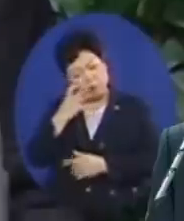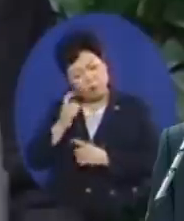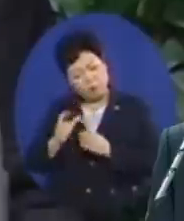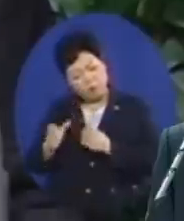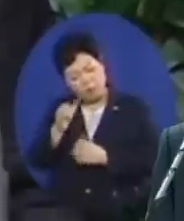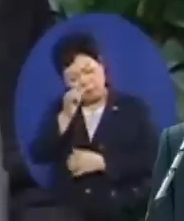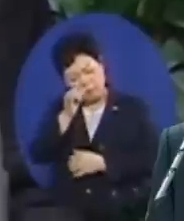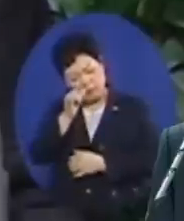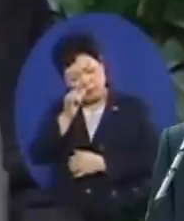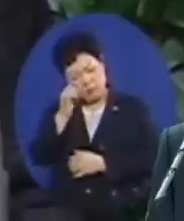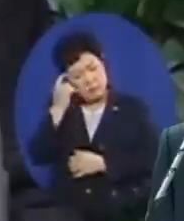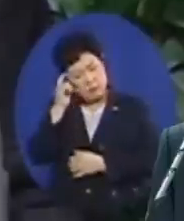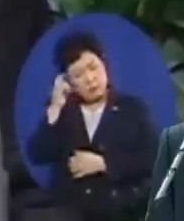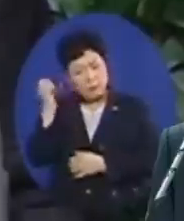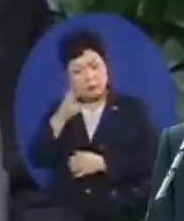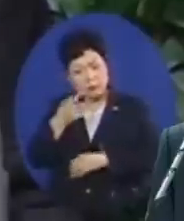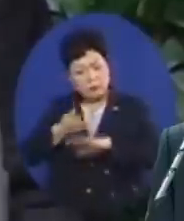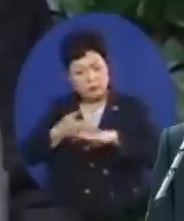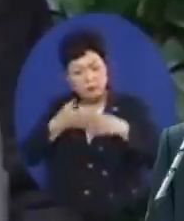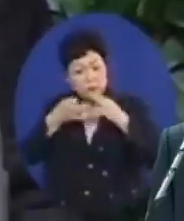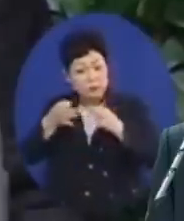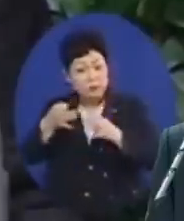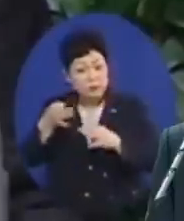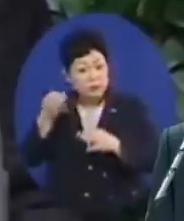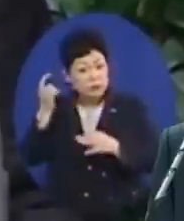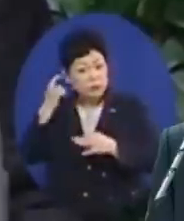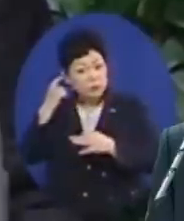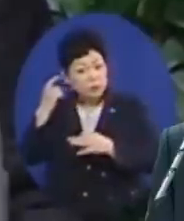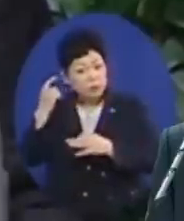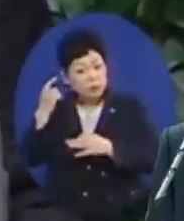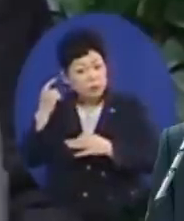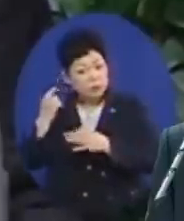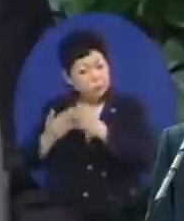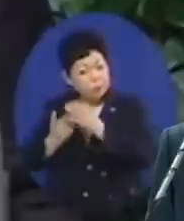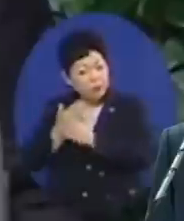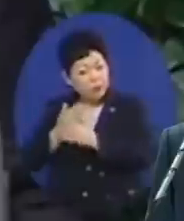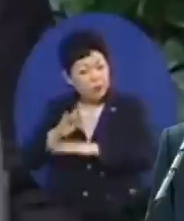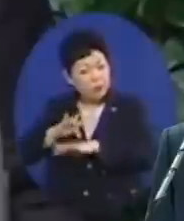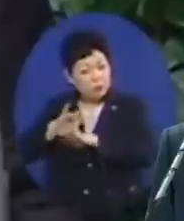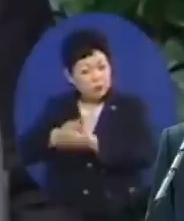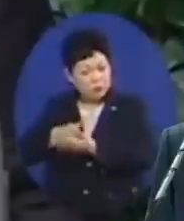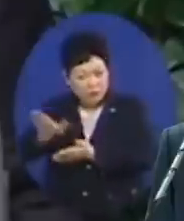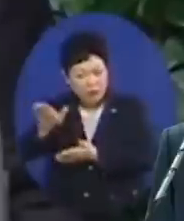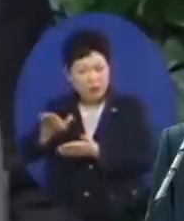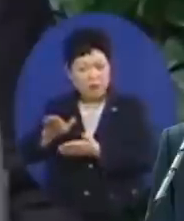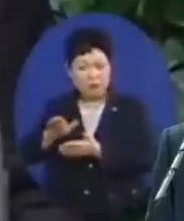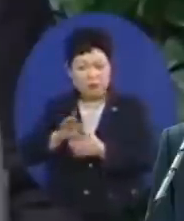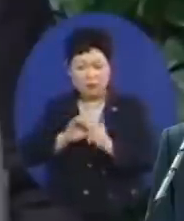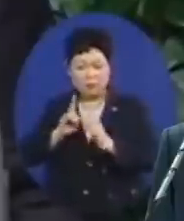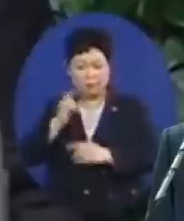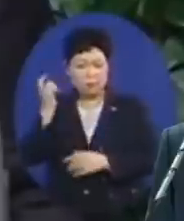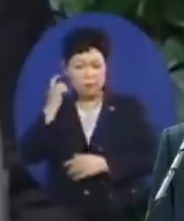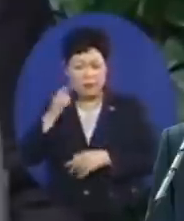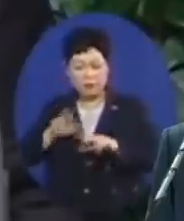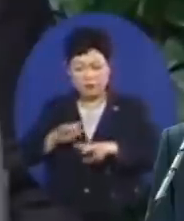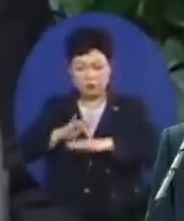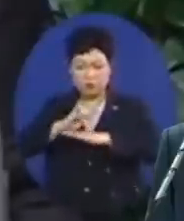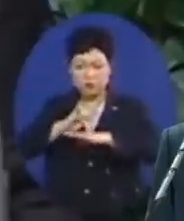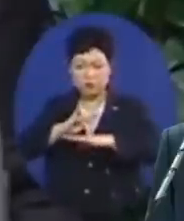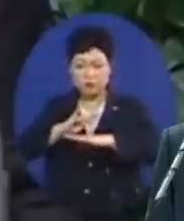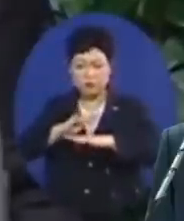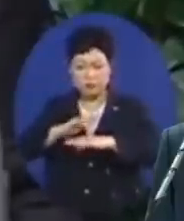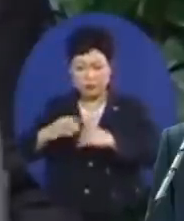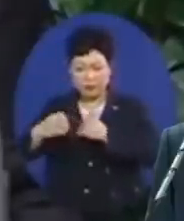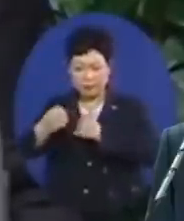생각하고 있는데 또 다른 음성이 내 마음속에 말씀하기를 귀신을 쫓아내라. 지금 귀신이 너보고